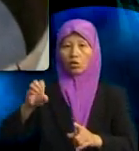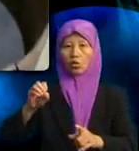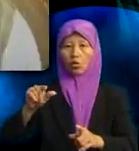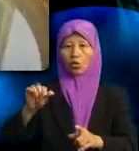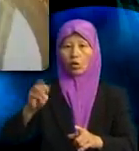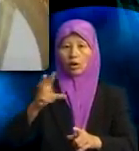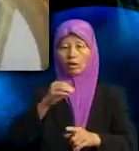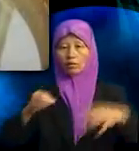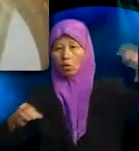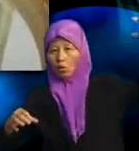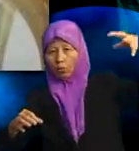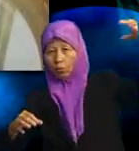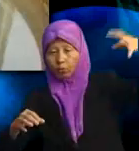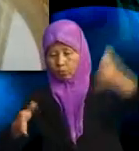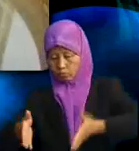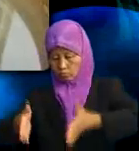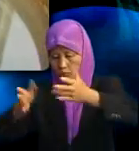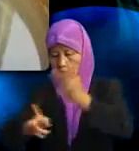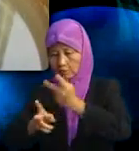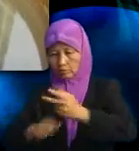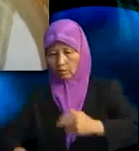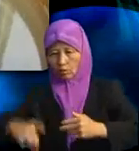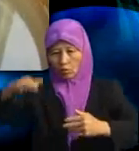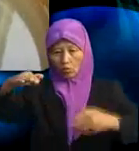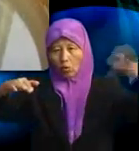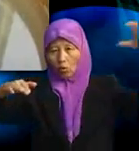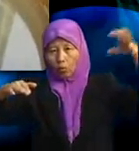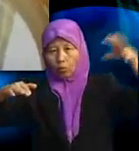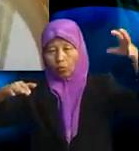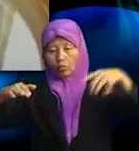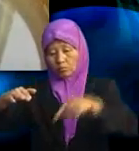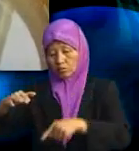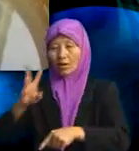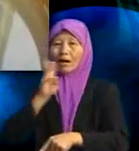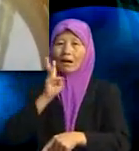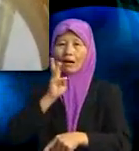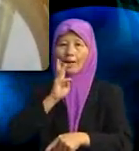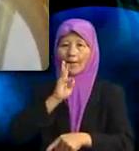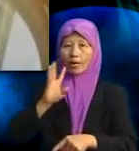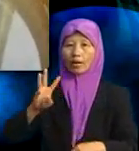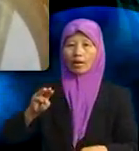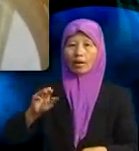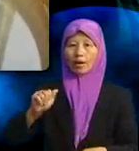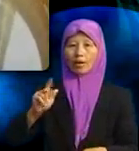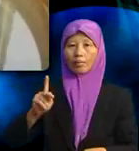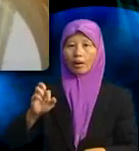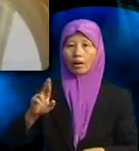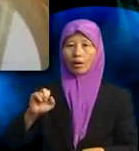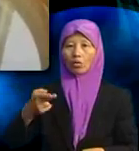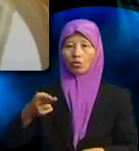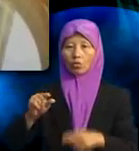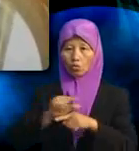dan terdedah kepada panas matahari. Air yang sedang panas itu makruh hukumnya